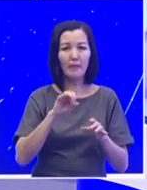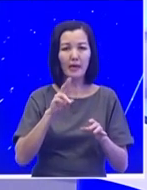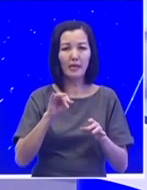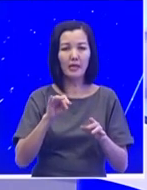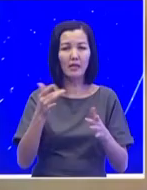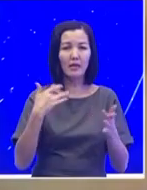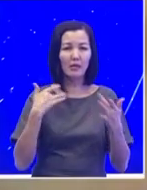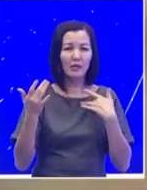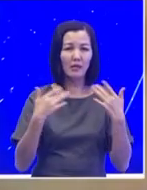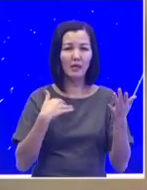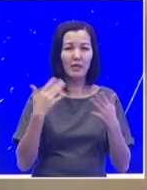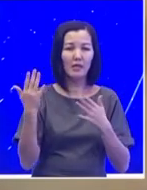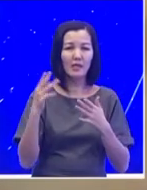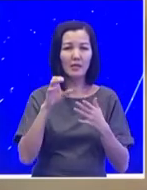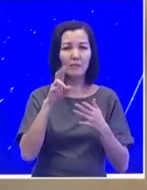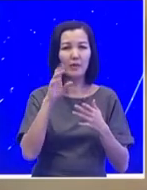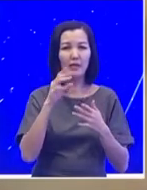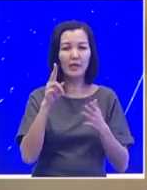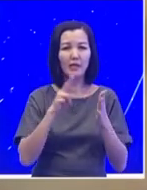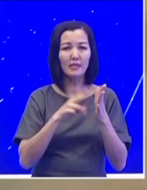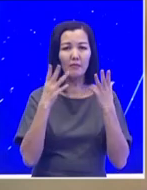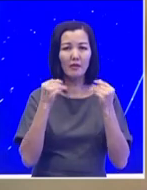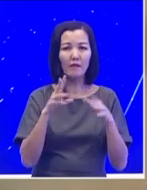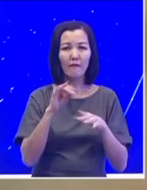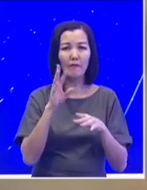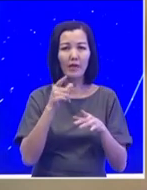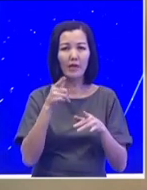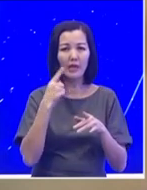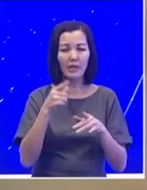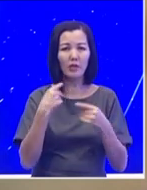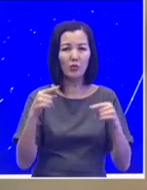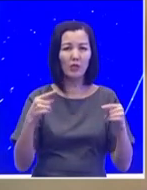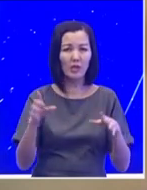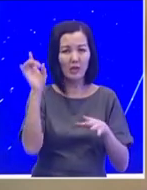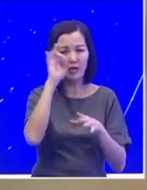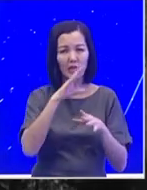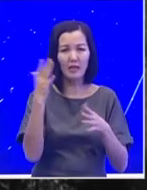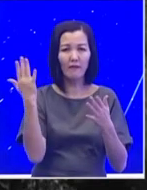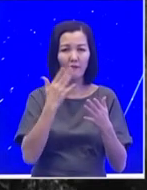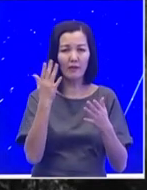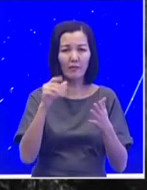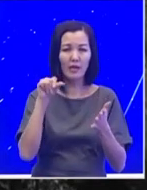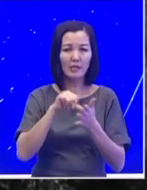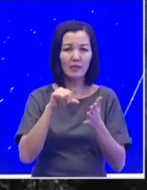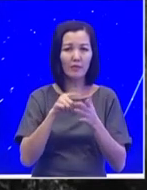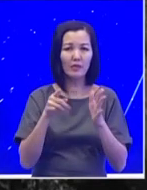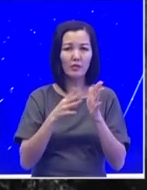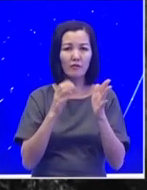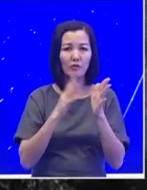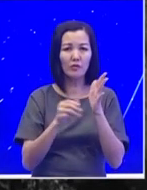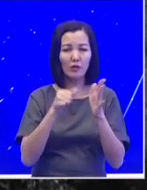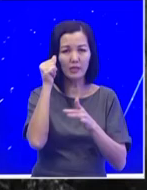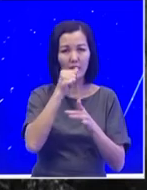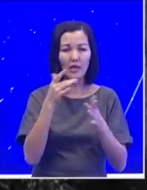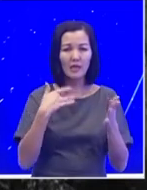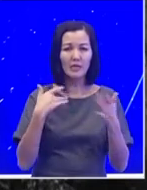снялся в таких фильмах, как «Спартак», «Семь дней в мае», «Горит ли Париж», «Крутые ребята», «Ярость», «Жажда жизни». В 1996 году